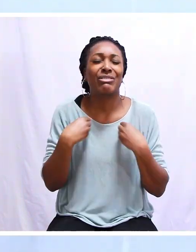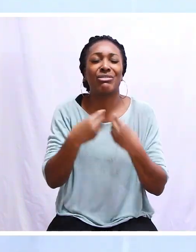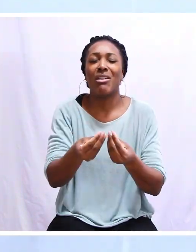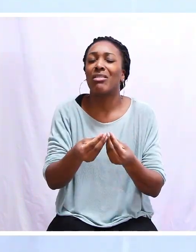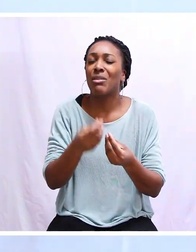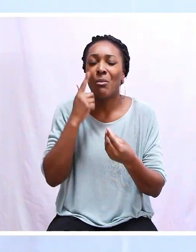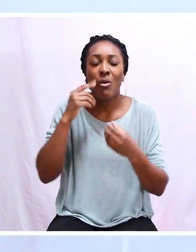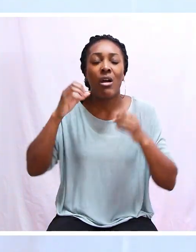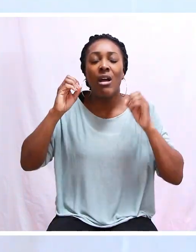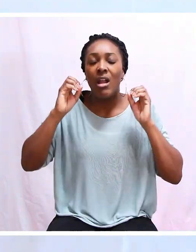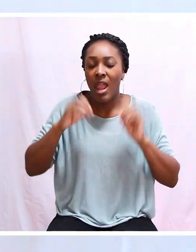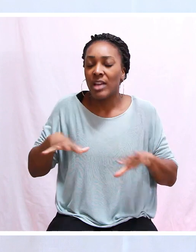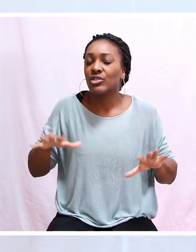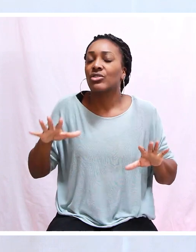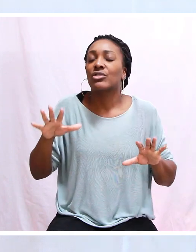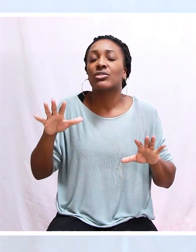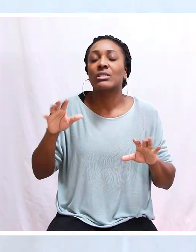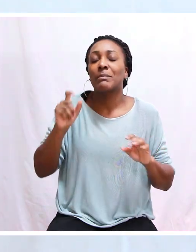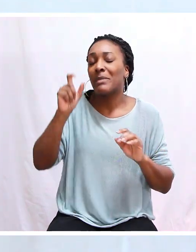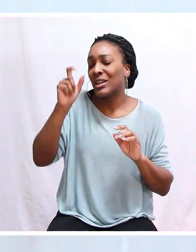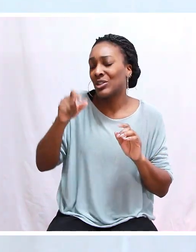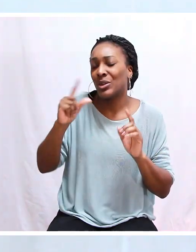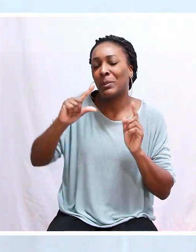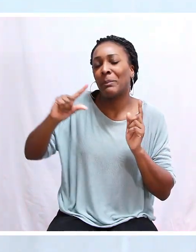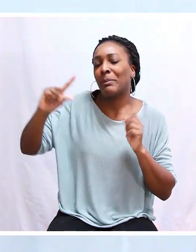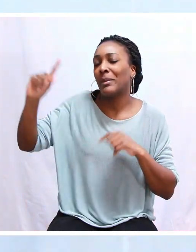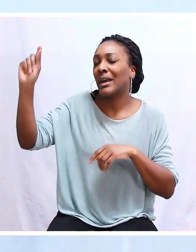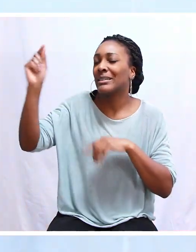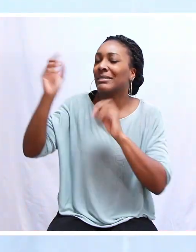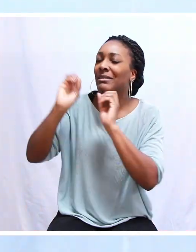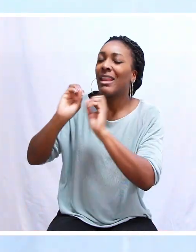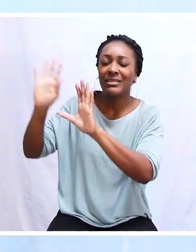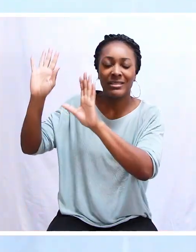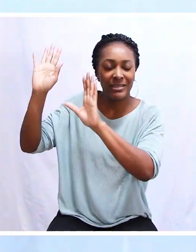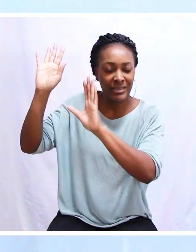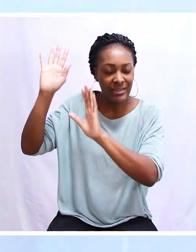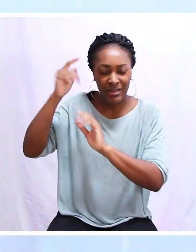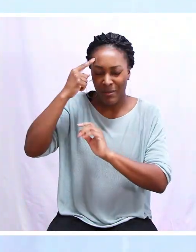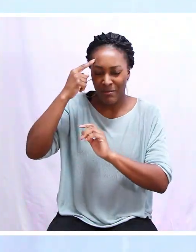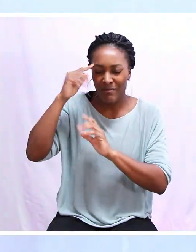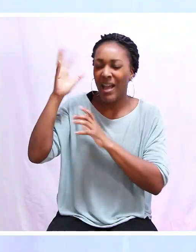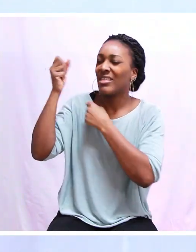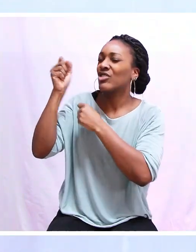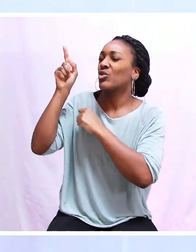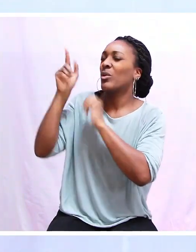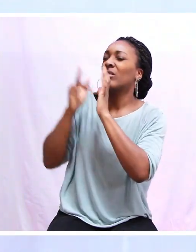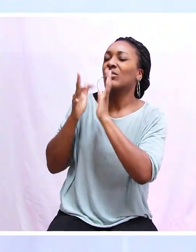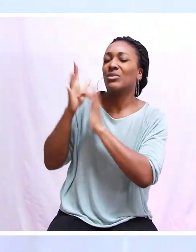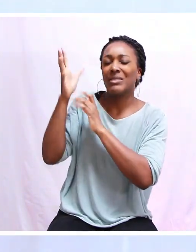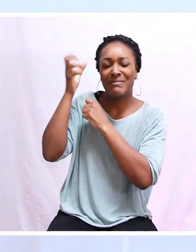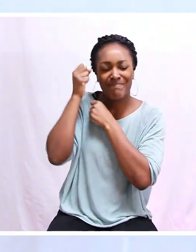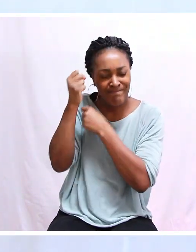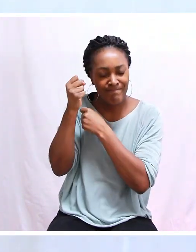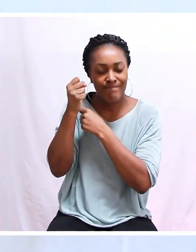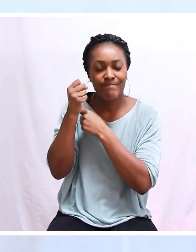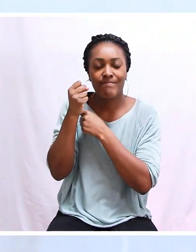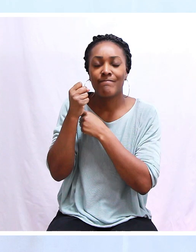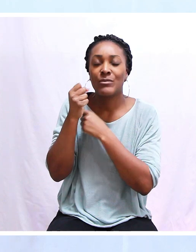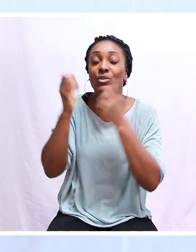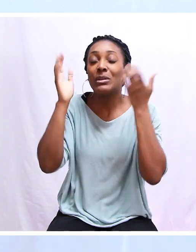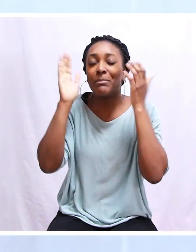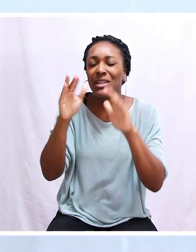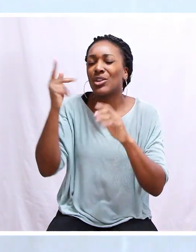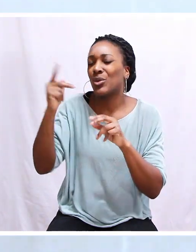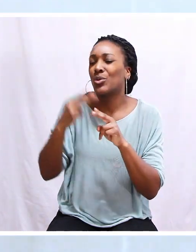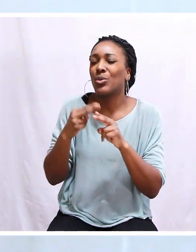qu'ils puissent relâcher la main de la personne, Seigneur, mon Dieu, et qu'ils puissent maintenant se rattacher à ta main et marcher avec toi, Seigneur. Seigneur, je les bénis en ton